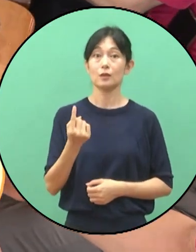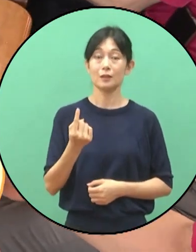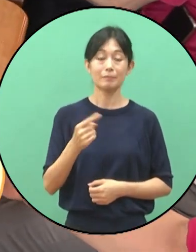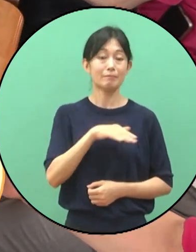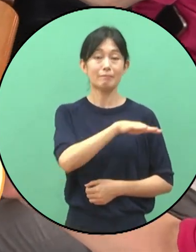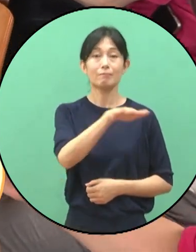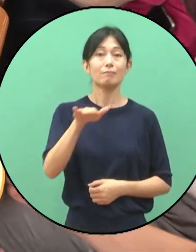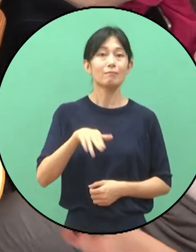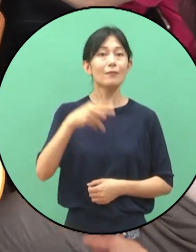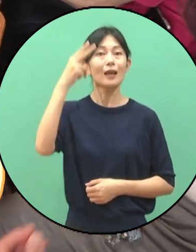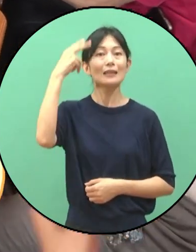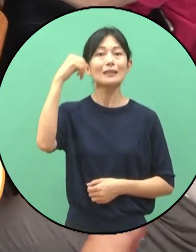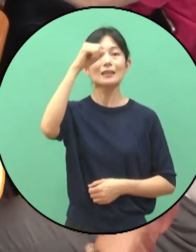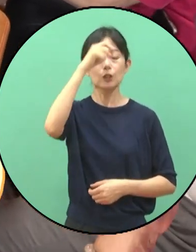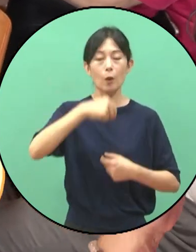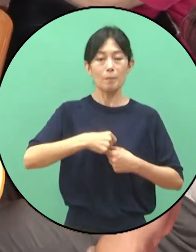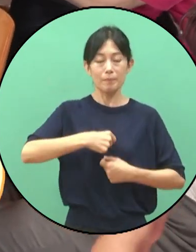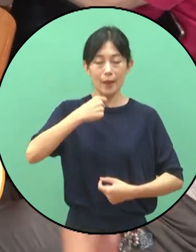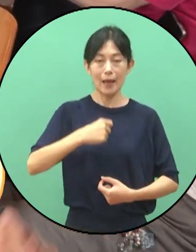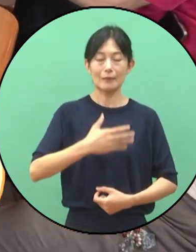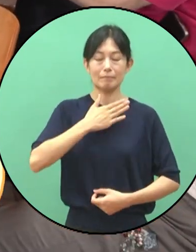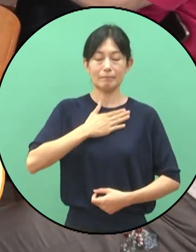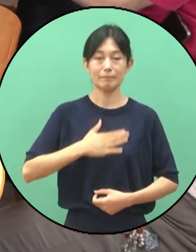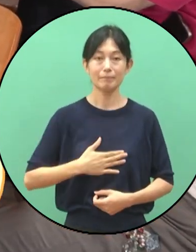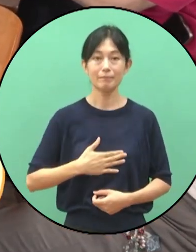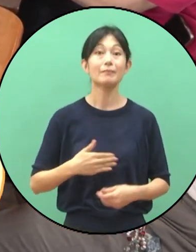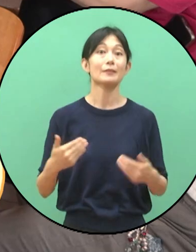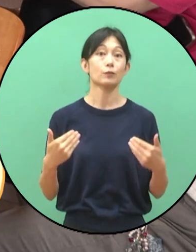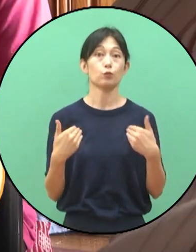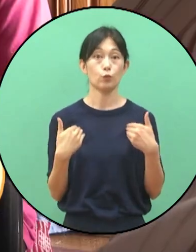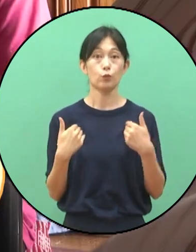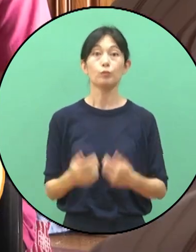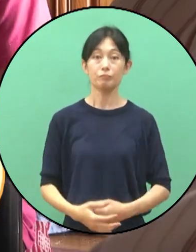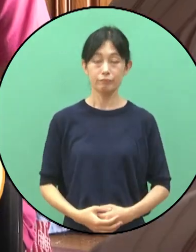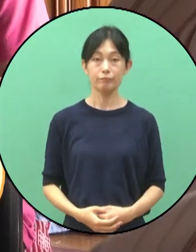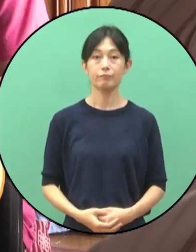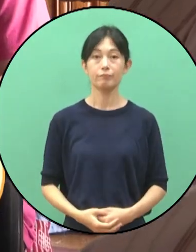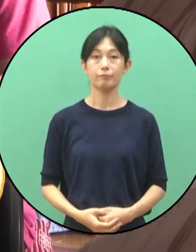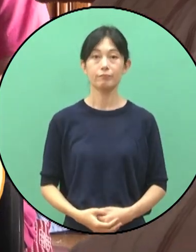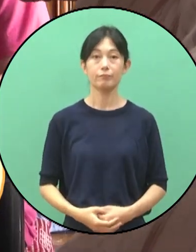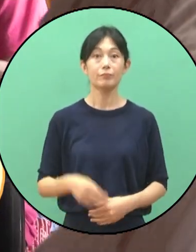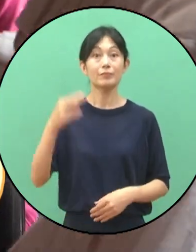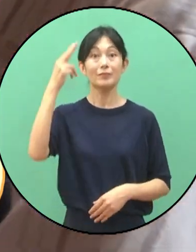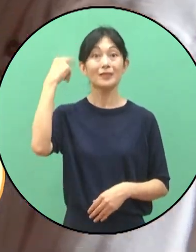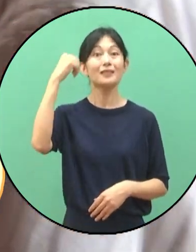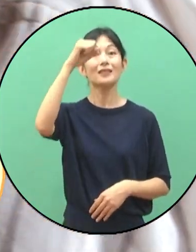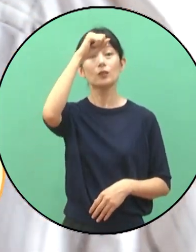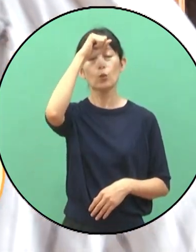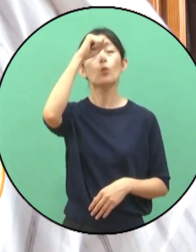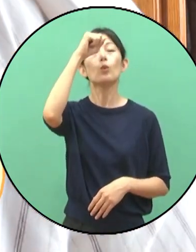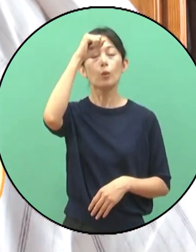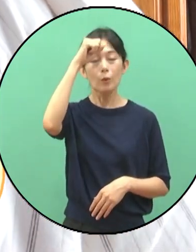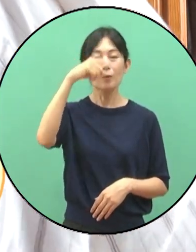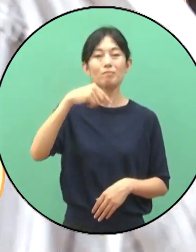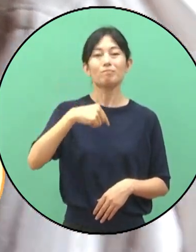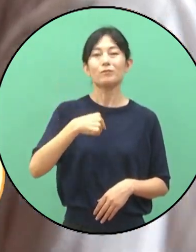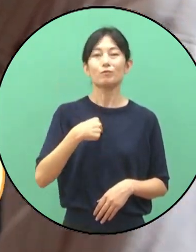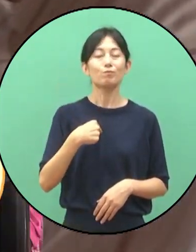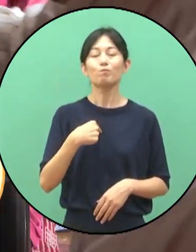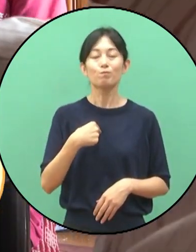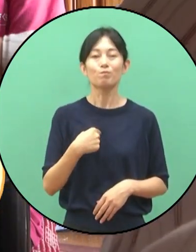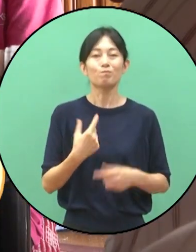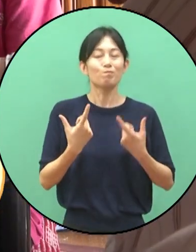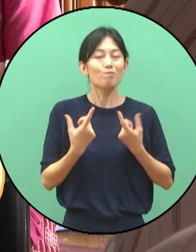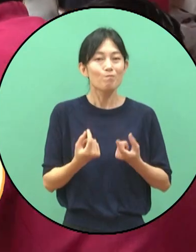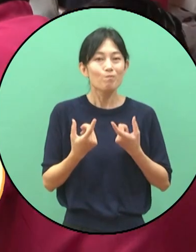症に対して正しい理解を深めることが必要です。認知症になっても自分らしく安心